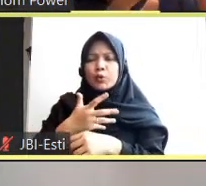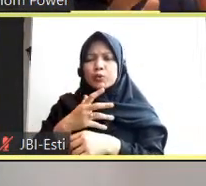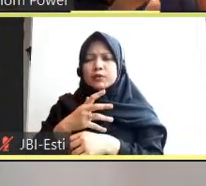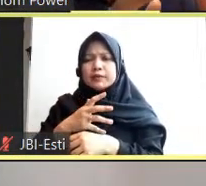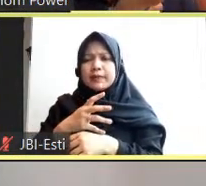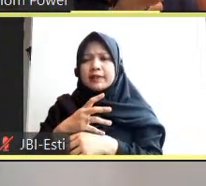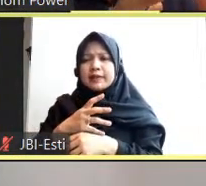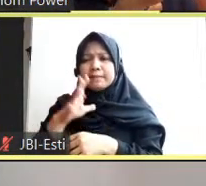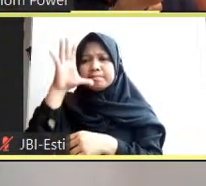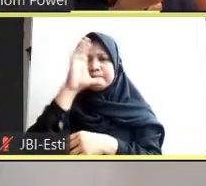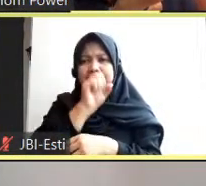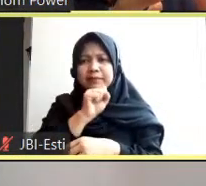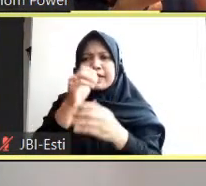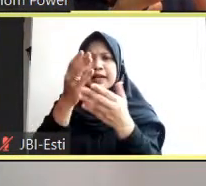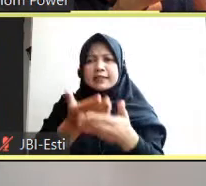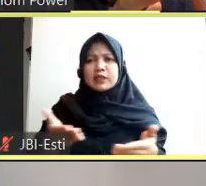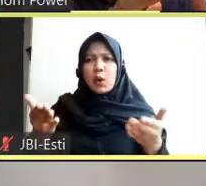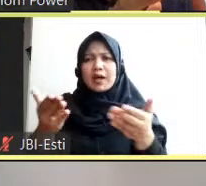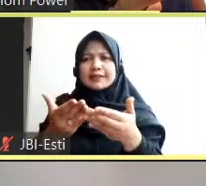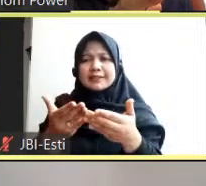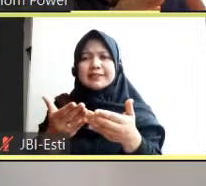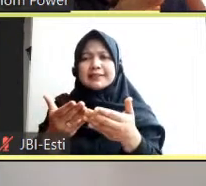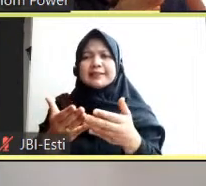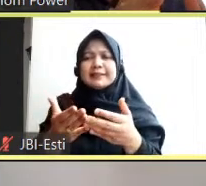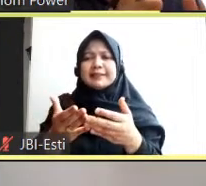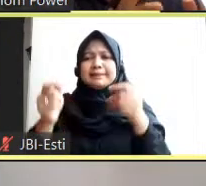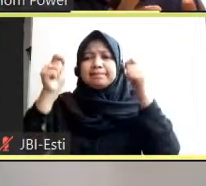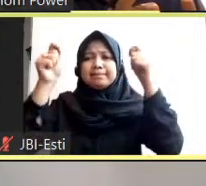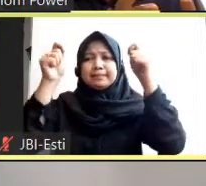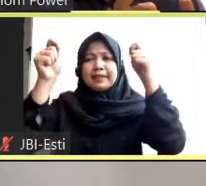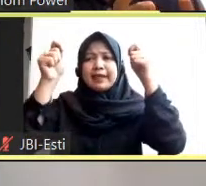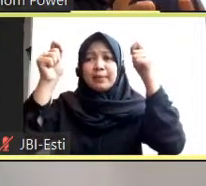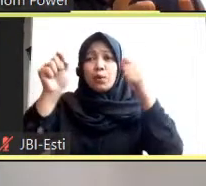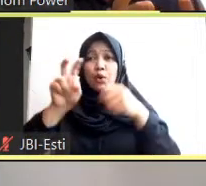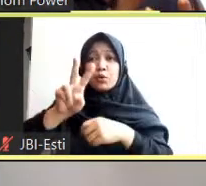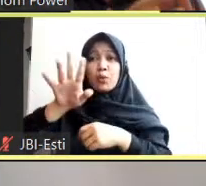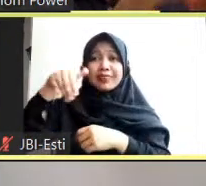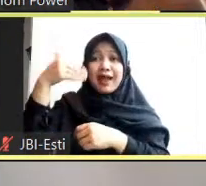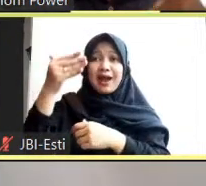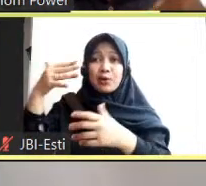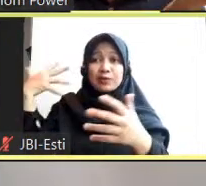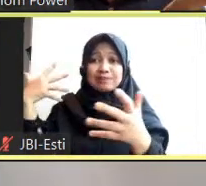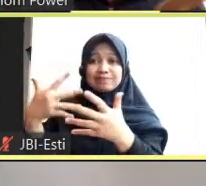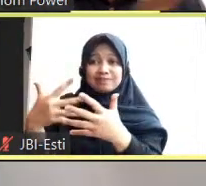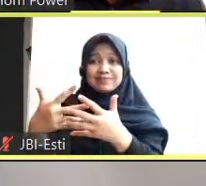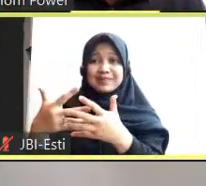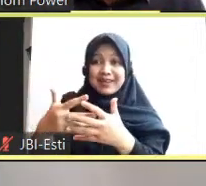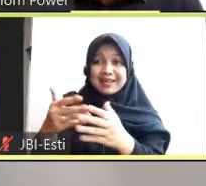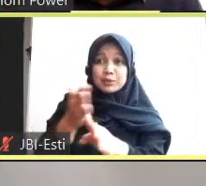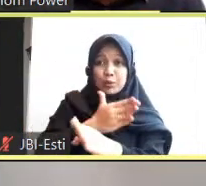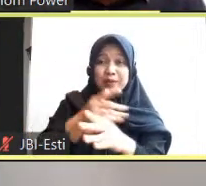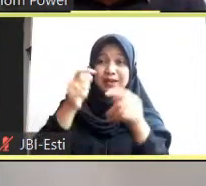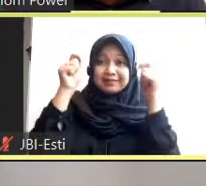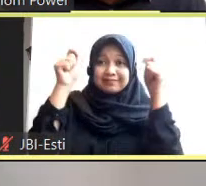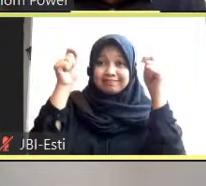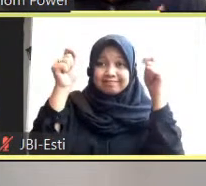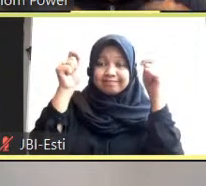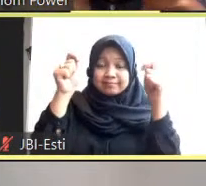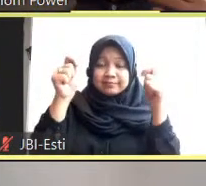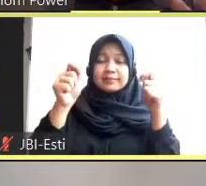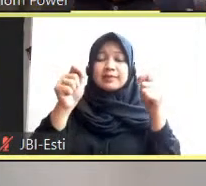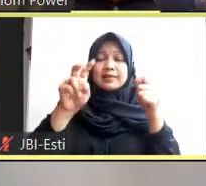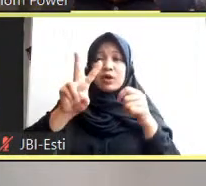demonstran selama 2 tahun terakhir di demonstrasi reformasi di korupsi pada tahun 2019,